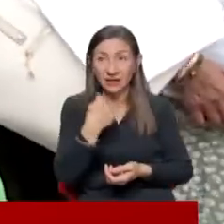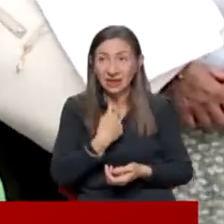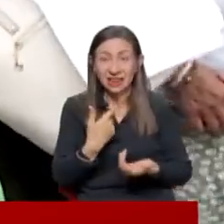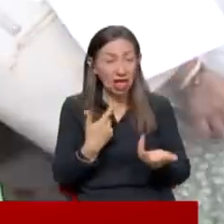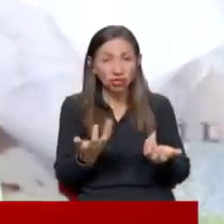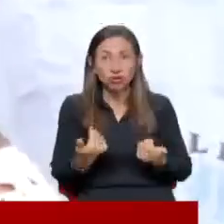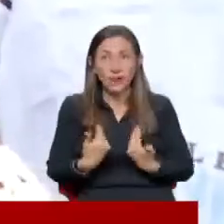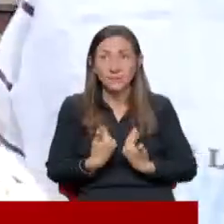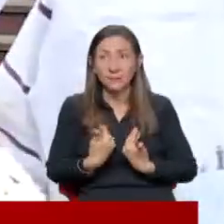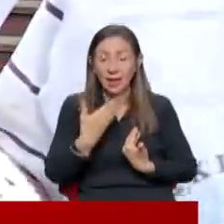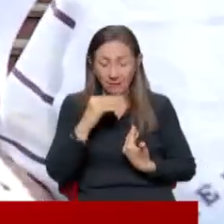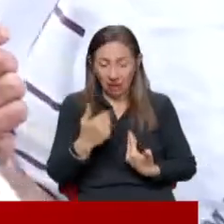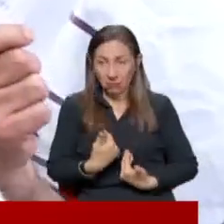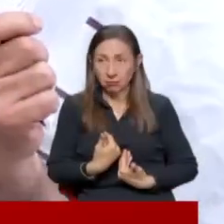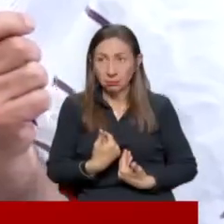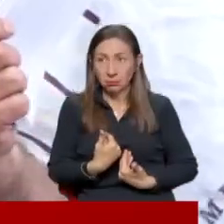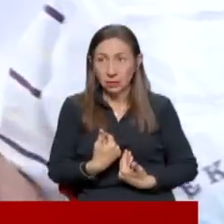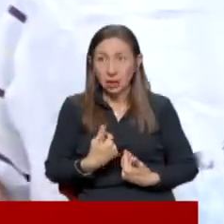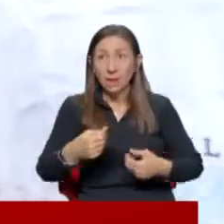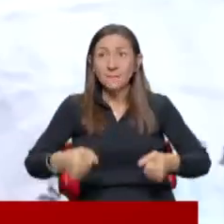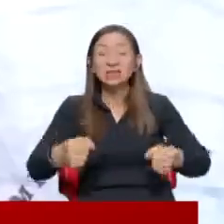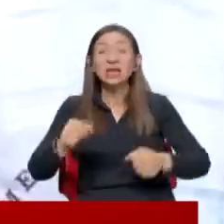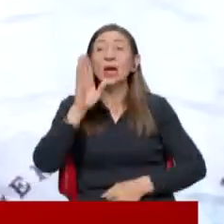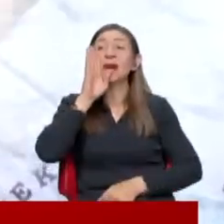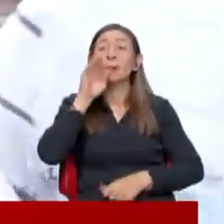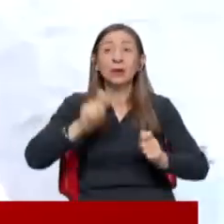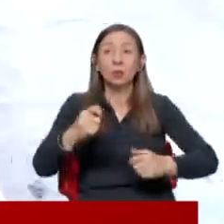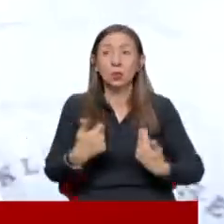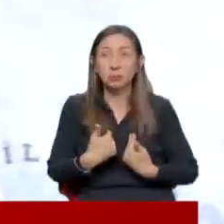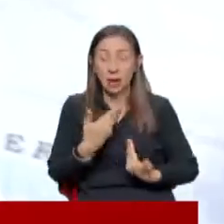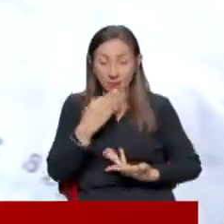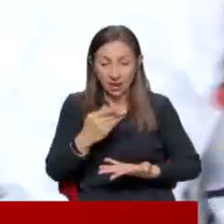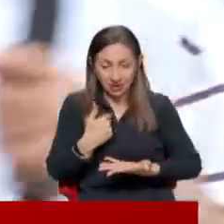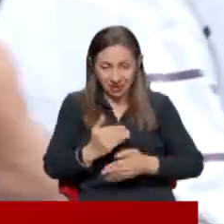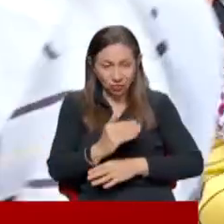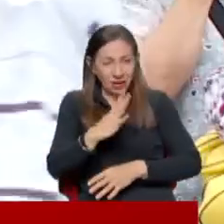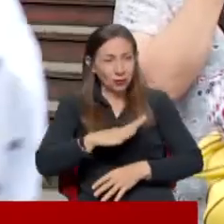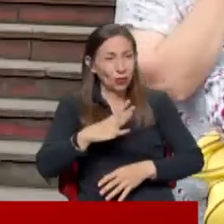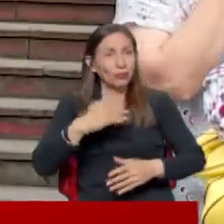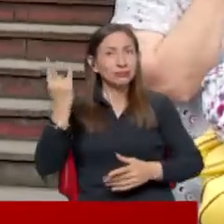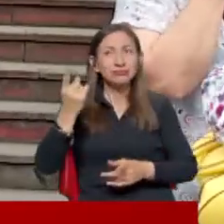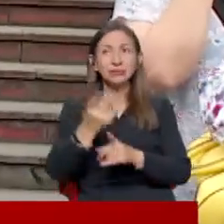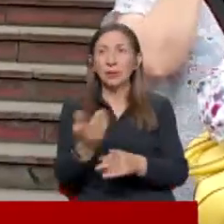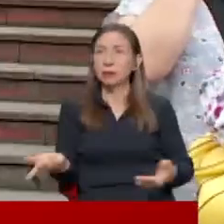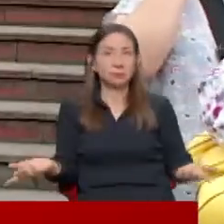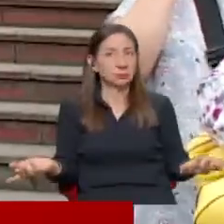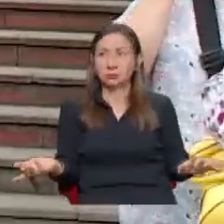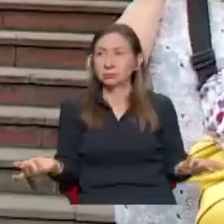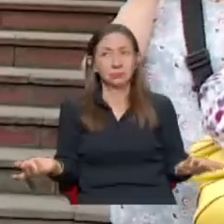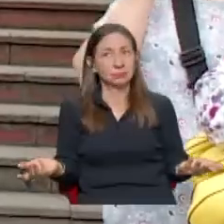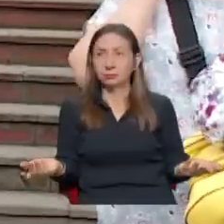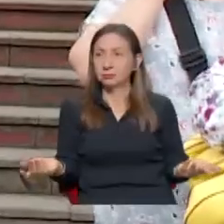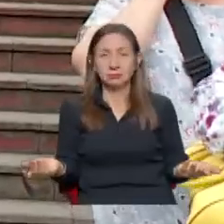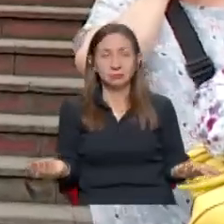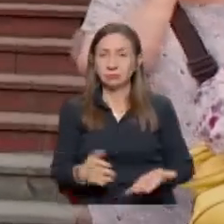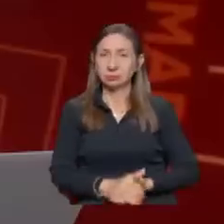ne alacağım ben? Emekliyim. Pazarcılık yapıyorum, pazarcılık. Emekliliğimi yaşamak istiyorum ama yok. Nerede